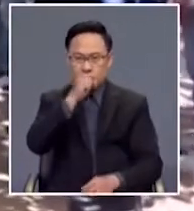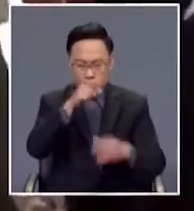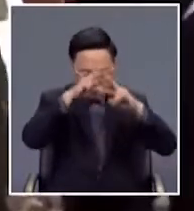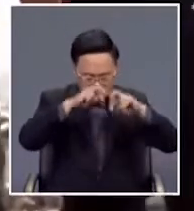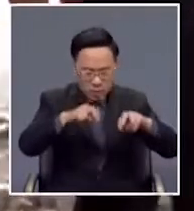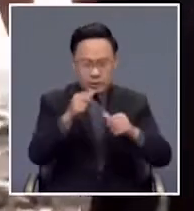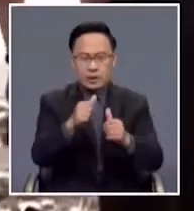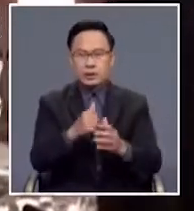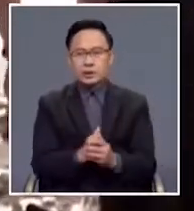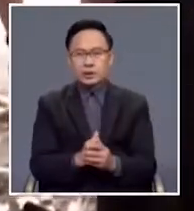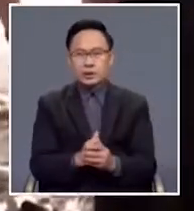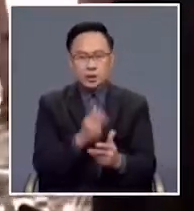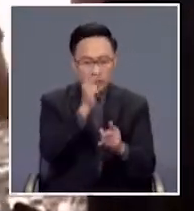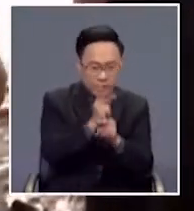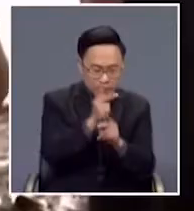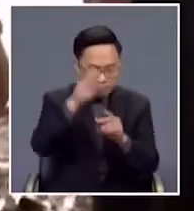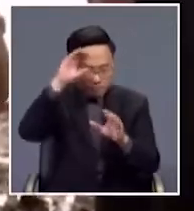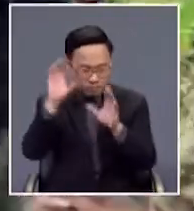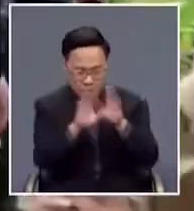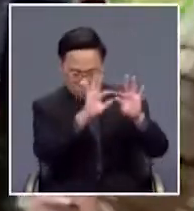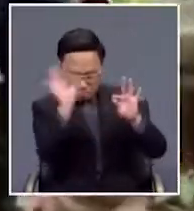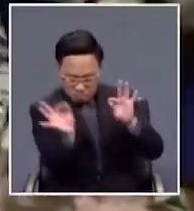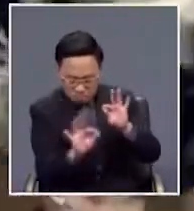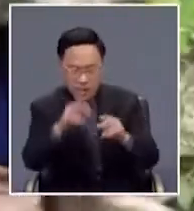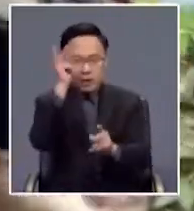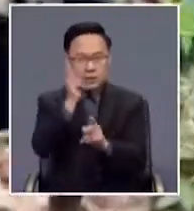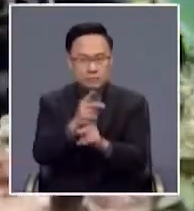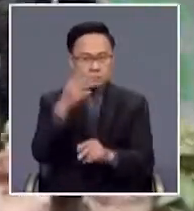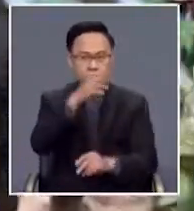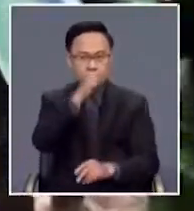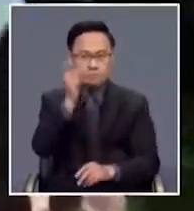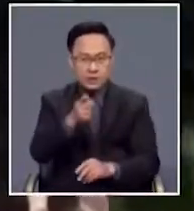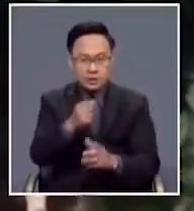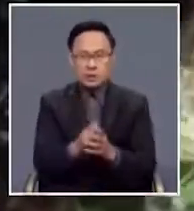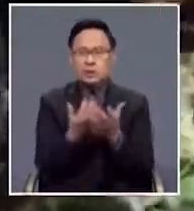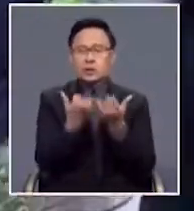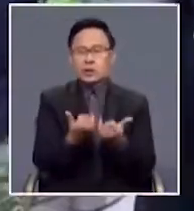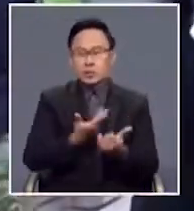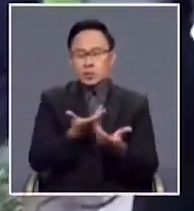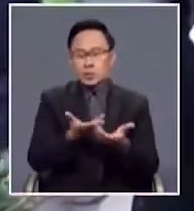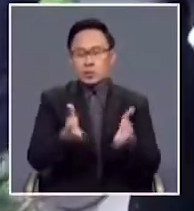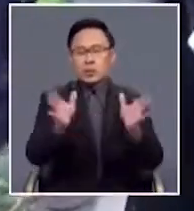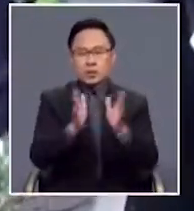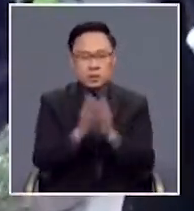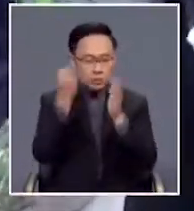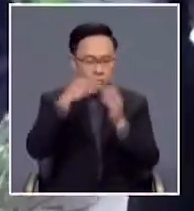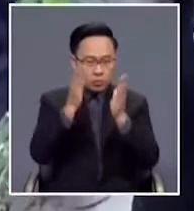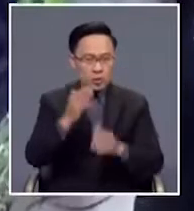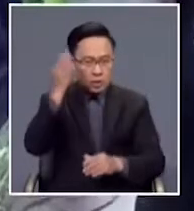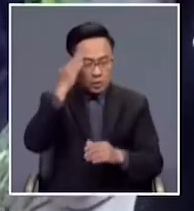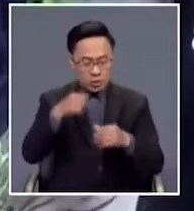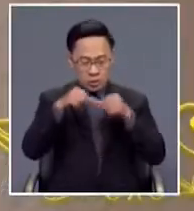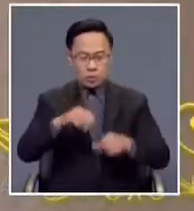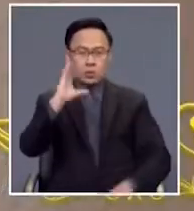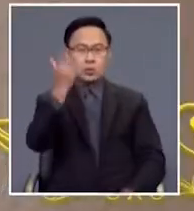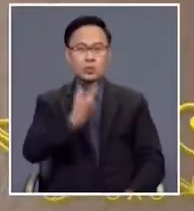ตไม่ใช่เก็บทราบแล้วก็เก็บเรื่องมาวันนี้ทุกคนคงต้องรับรู้และเข้าใจว่าเราไม่สามารถจะอยู่คนเดียวในโลก